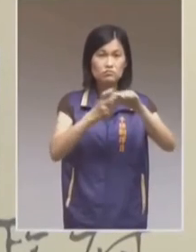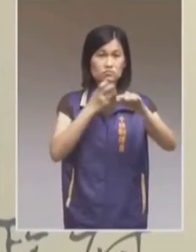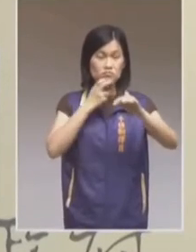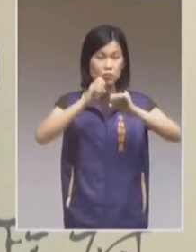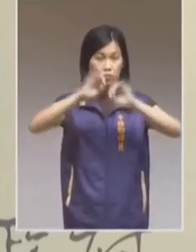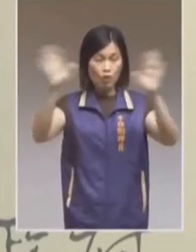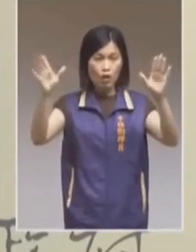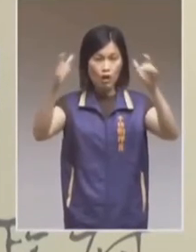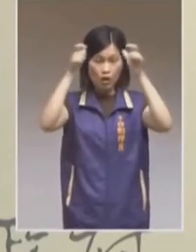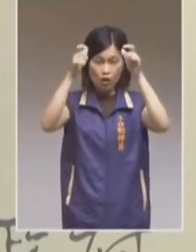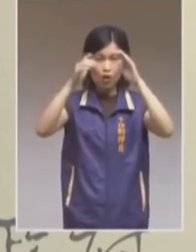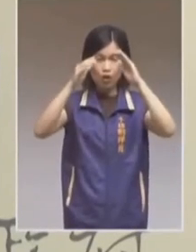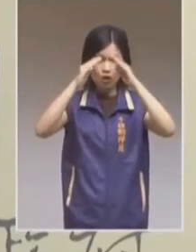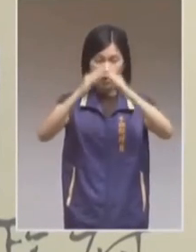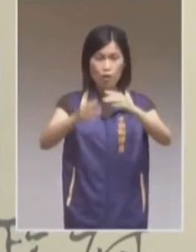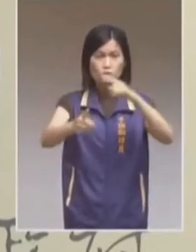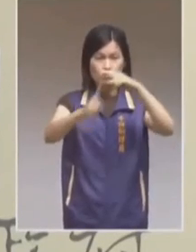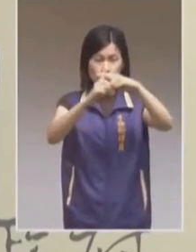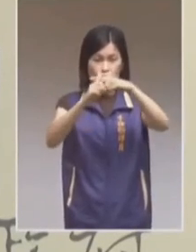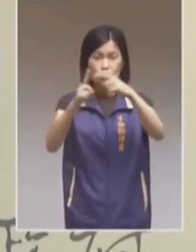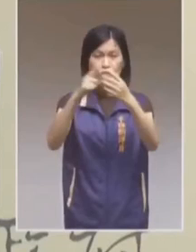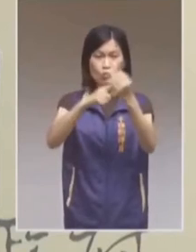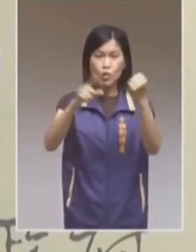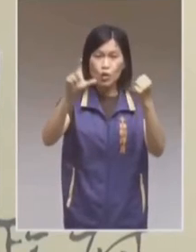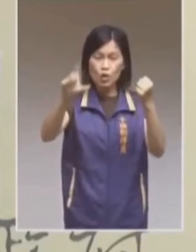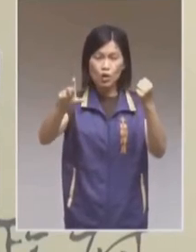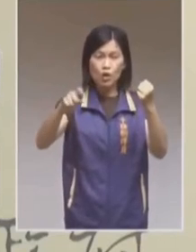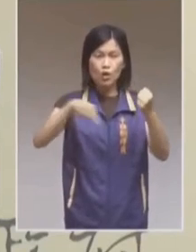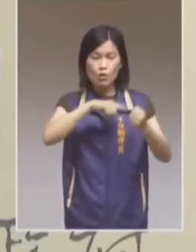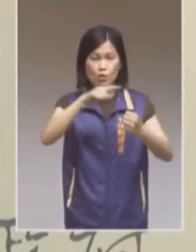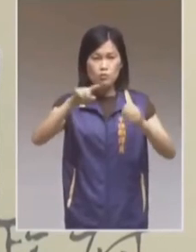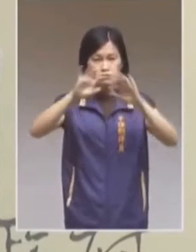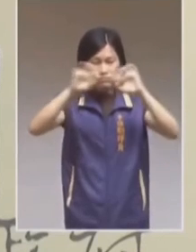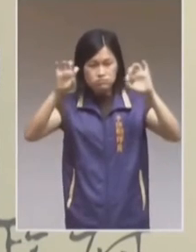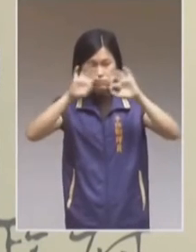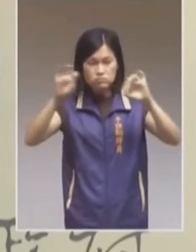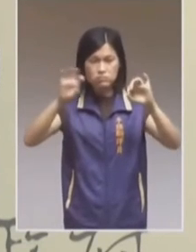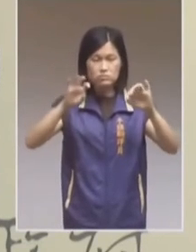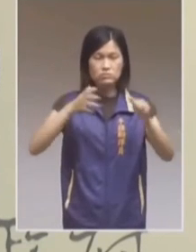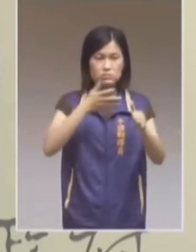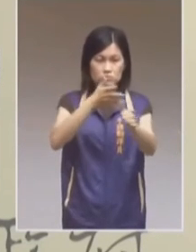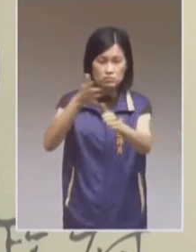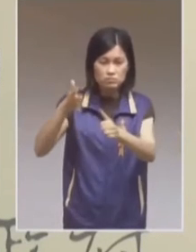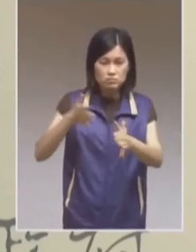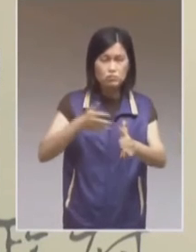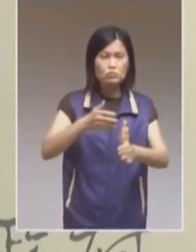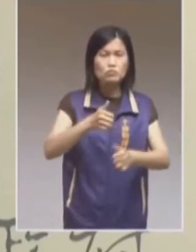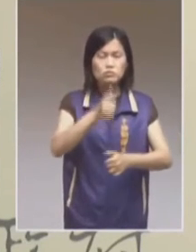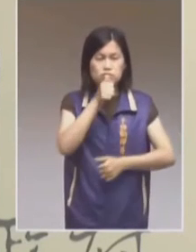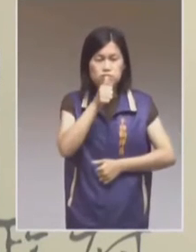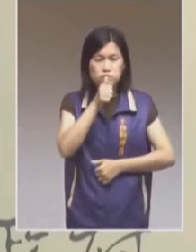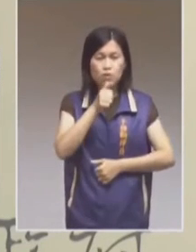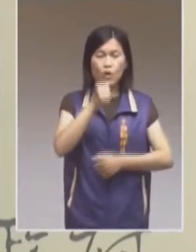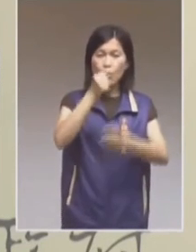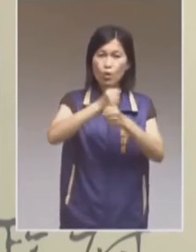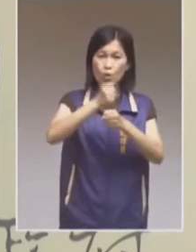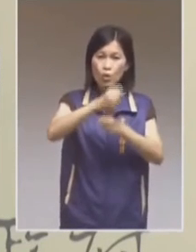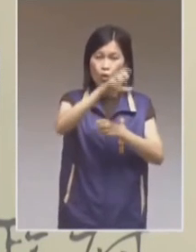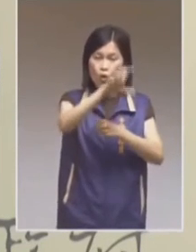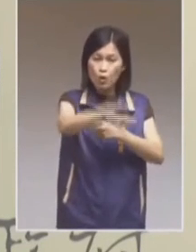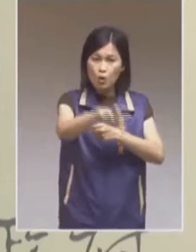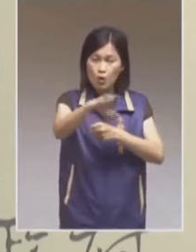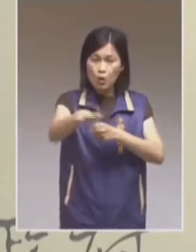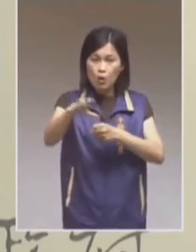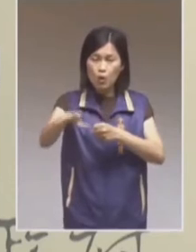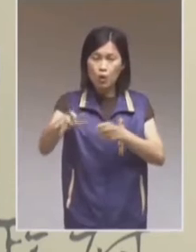心公布高雄市新增60例的本土个案，那经过我们厘清相关的疫调以及居住地、工作地还有这